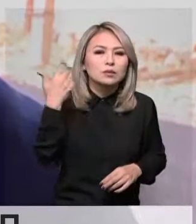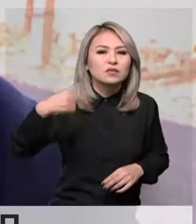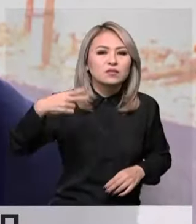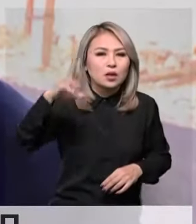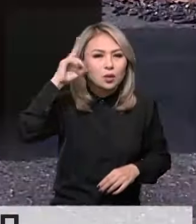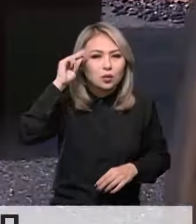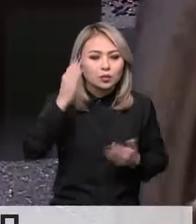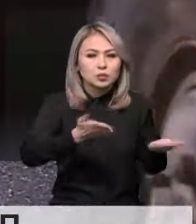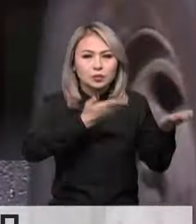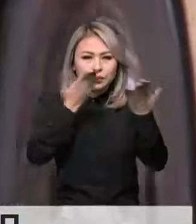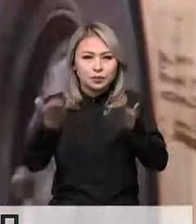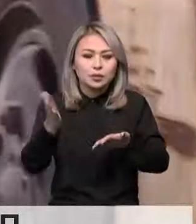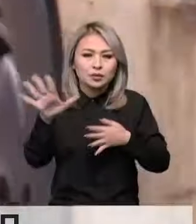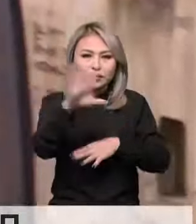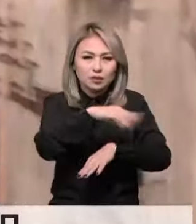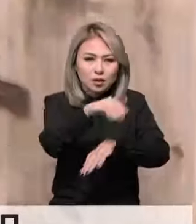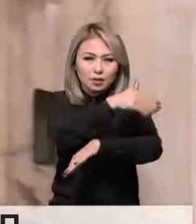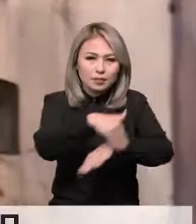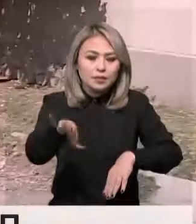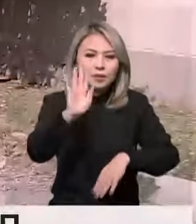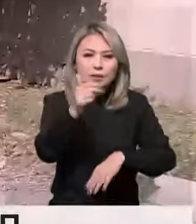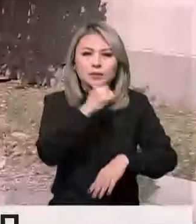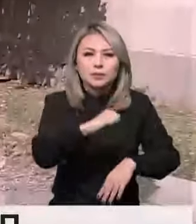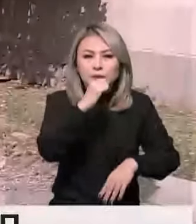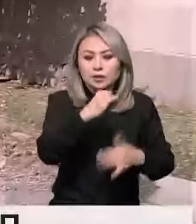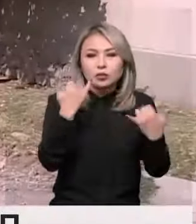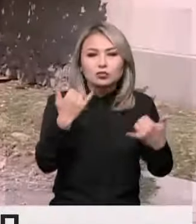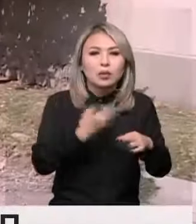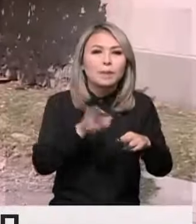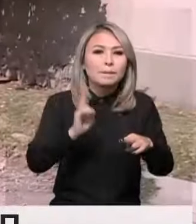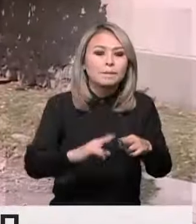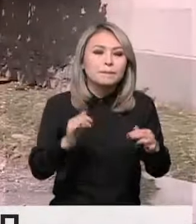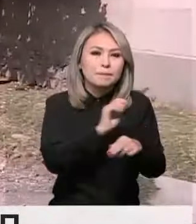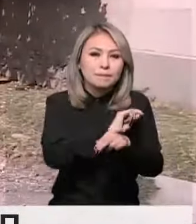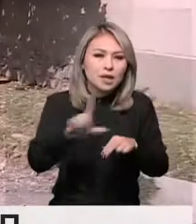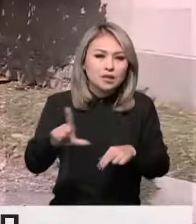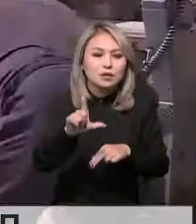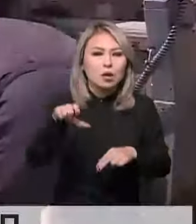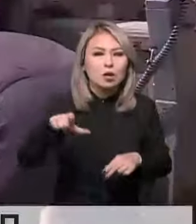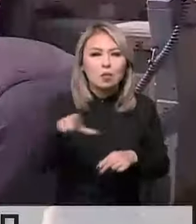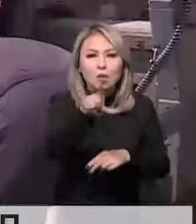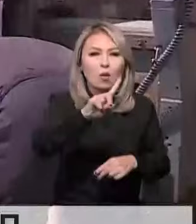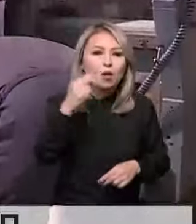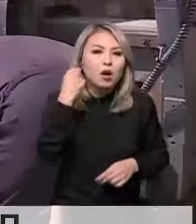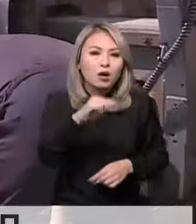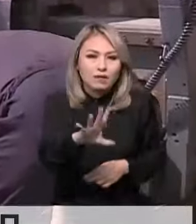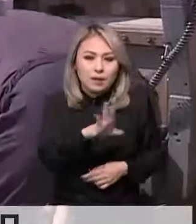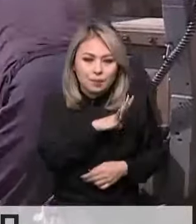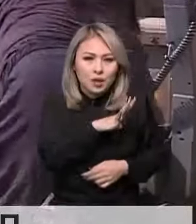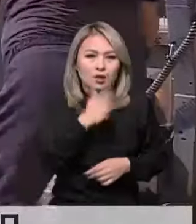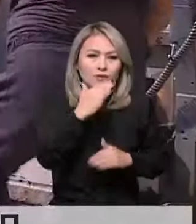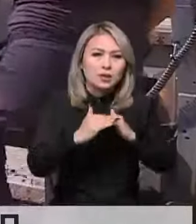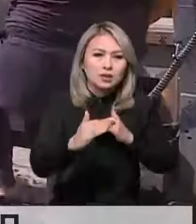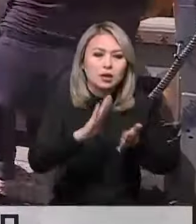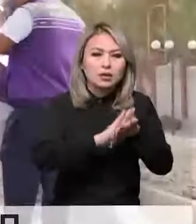ұлттық сапаны шақырып көшелердің барлығынан сынама алатын боламыз. Қалалық әкімдік жаңадан салынатын жолдардың сапалы болу үшін ұлттық сапа